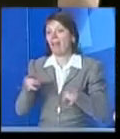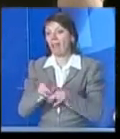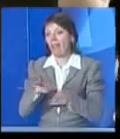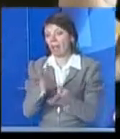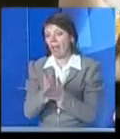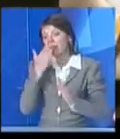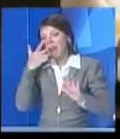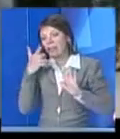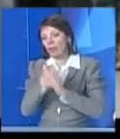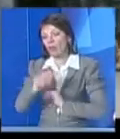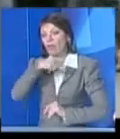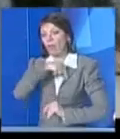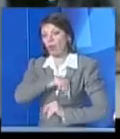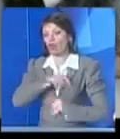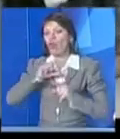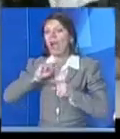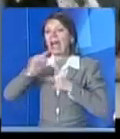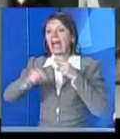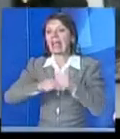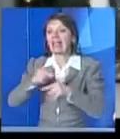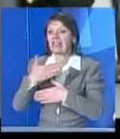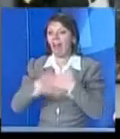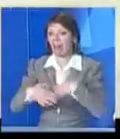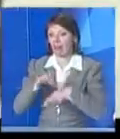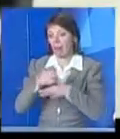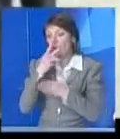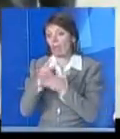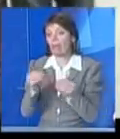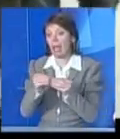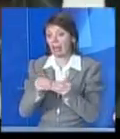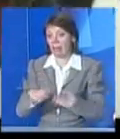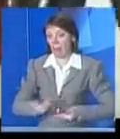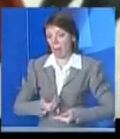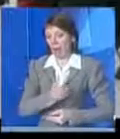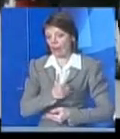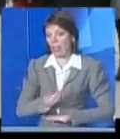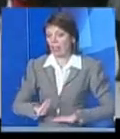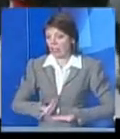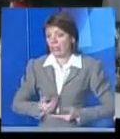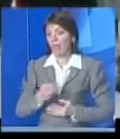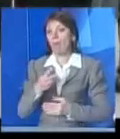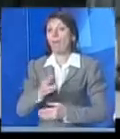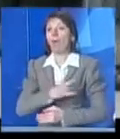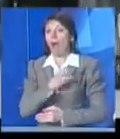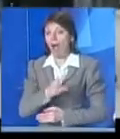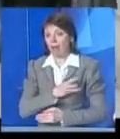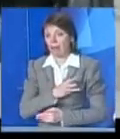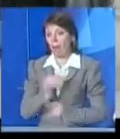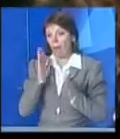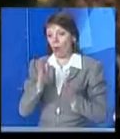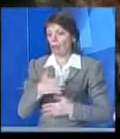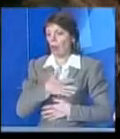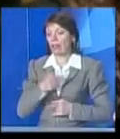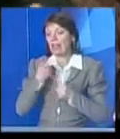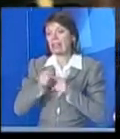крізь скалічене хворобою тіло і побачити таке ж самісіньке бажання жити, кохати і бути коханими. Все це притаманне